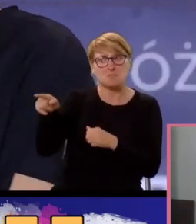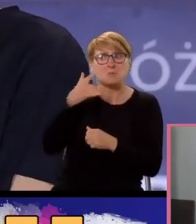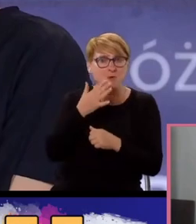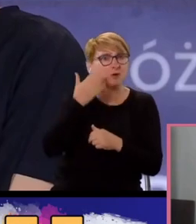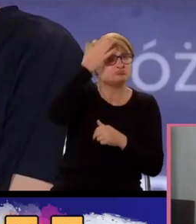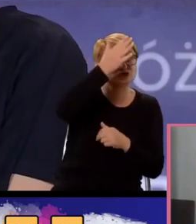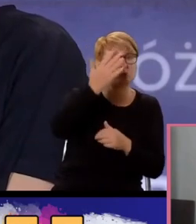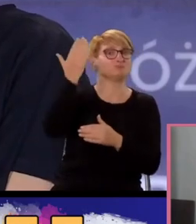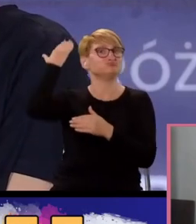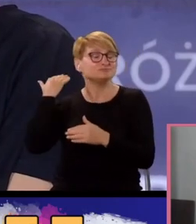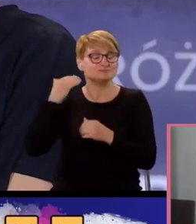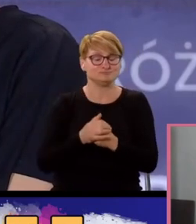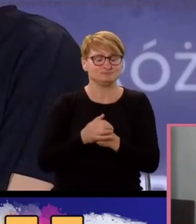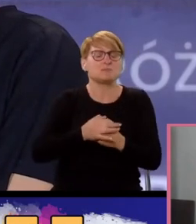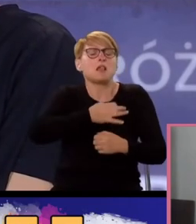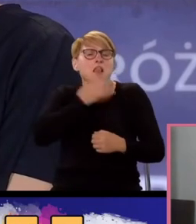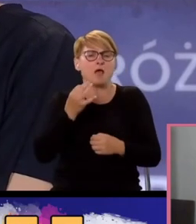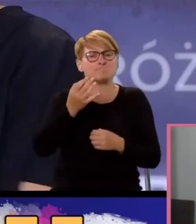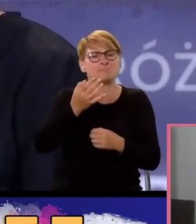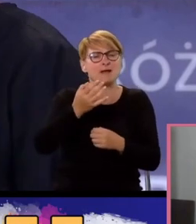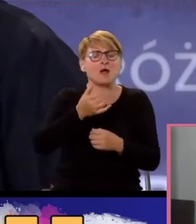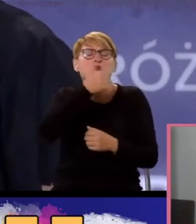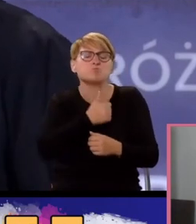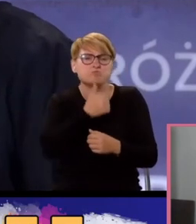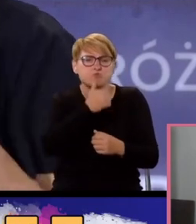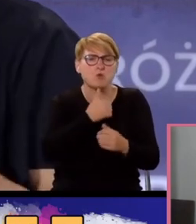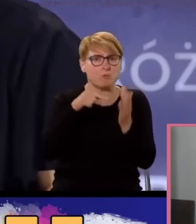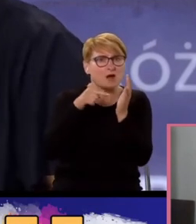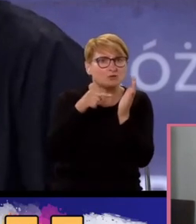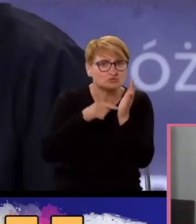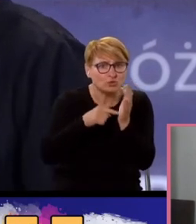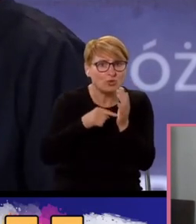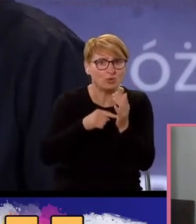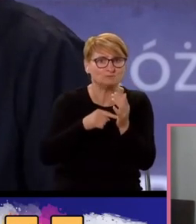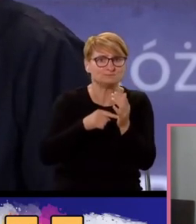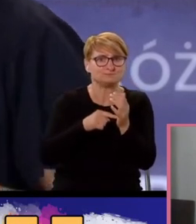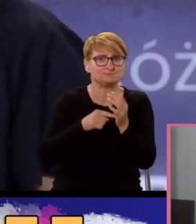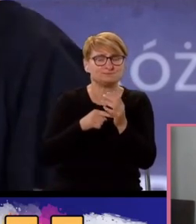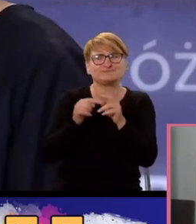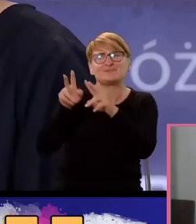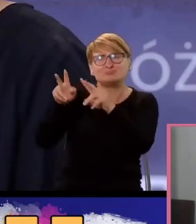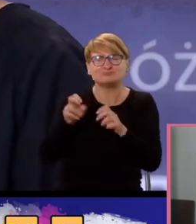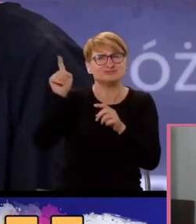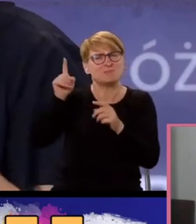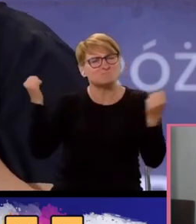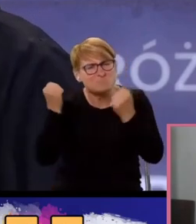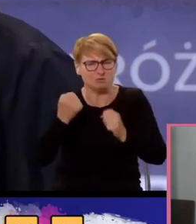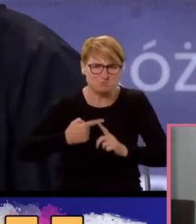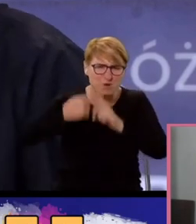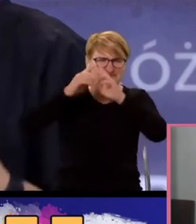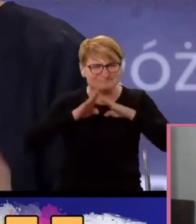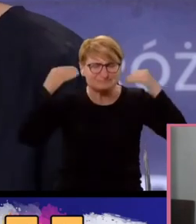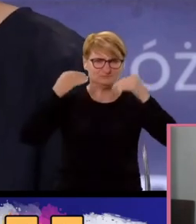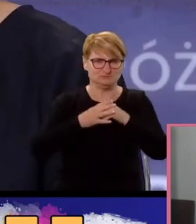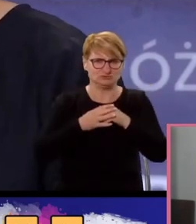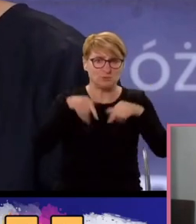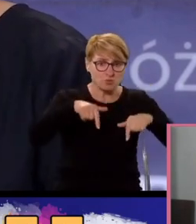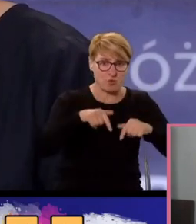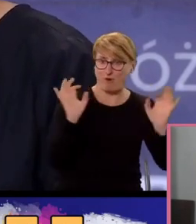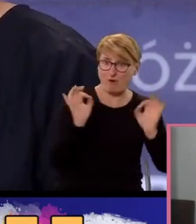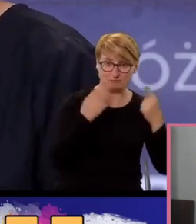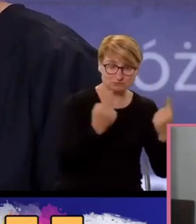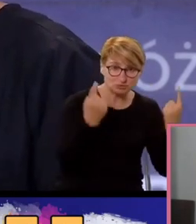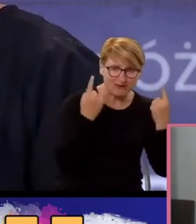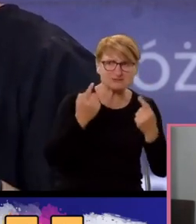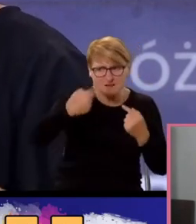przeszłości, jak spróbować posłużyć się właśnie takim nachalnym optymizmem, spróbować znaleźć w tej dramatycznej sytuacji, w